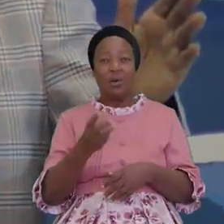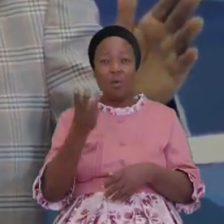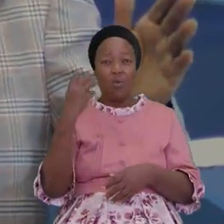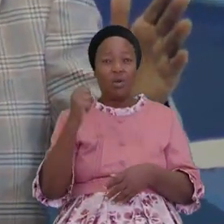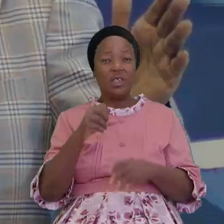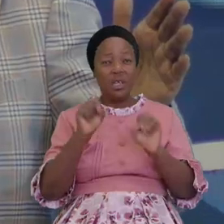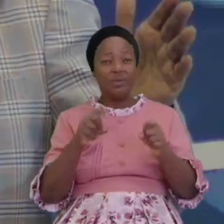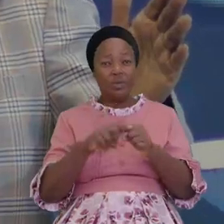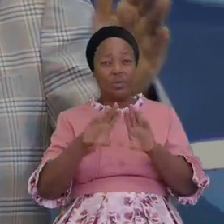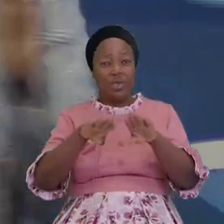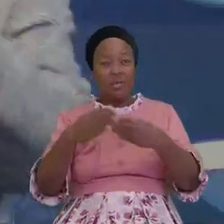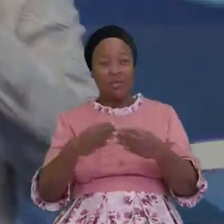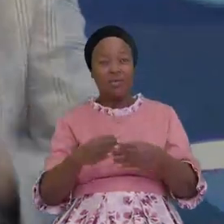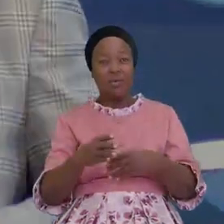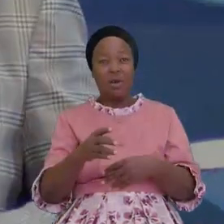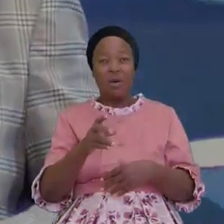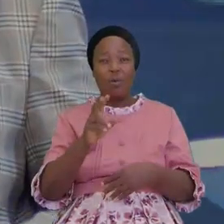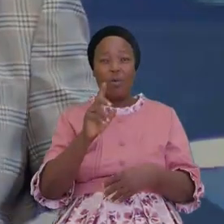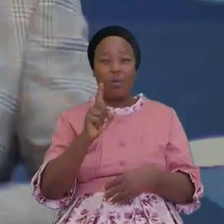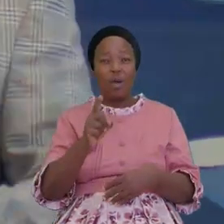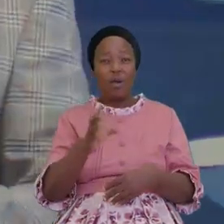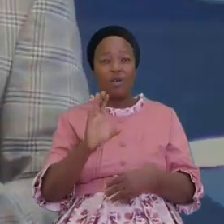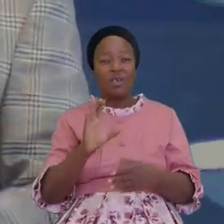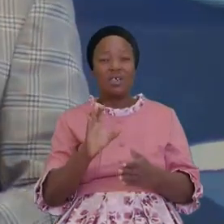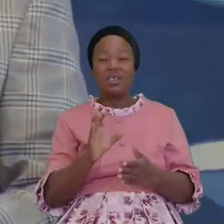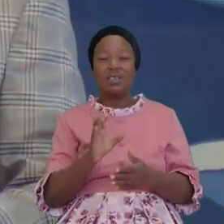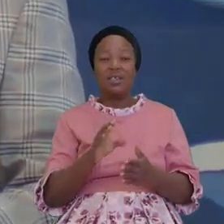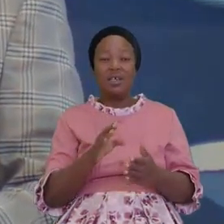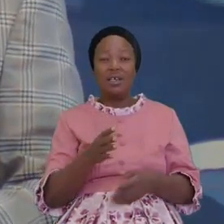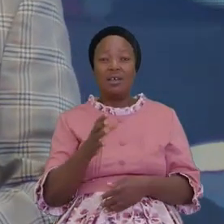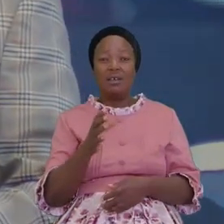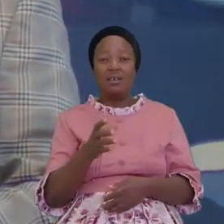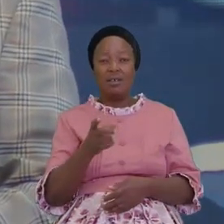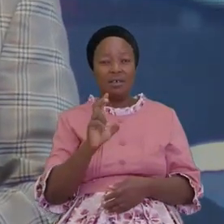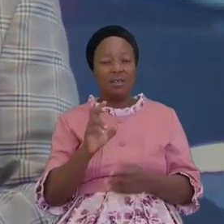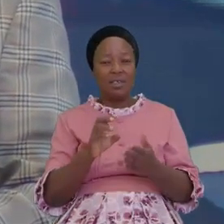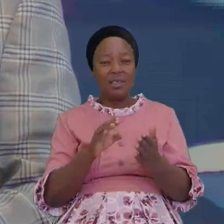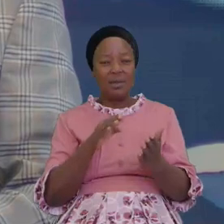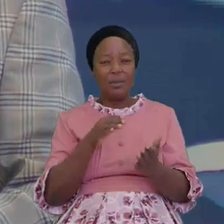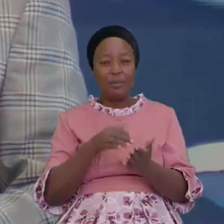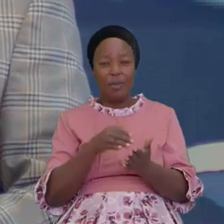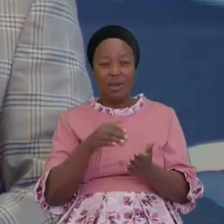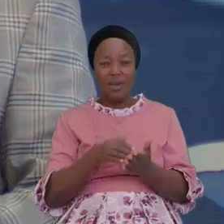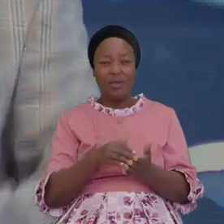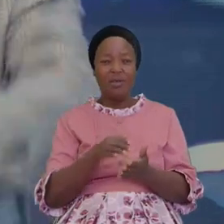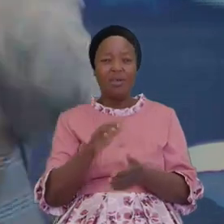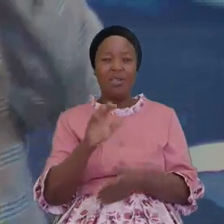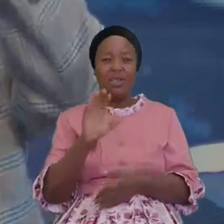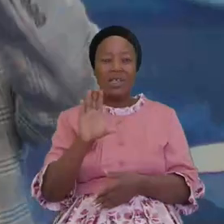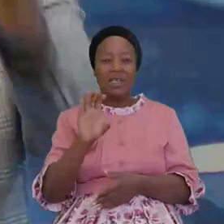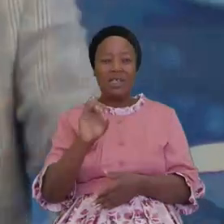Maintenant, si quelqu'un a pu te donner 100 millions de CFA,